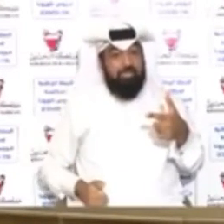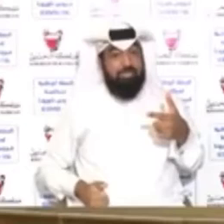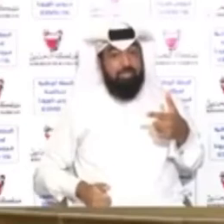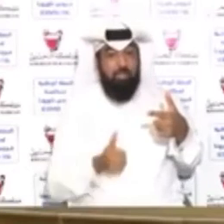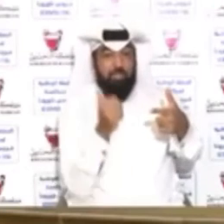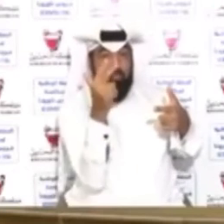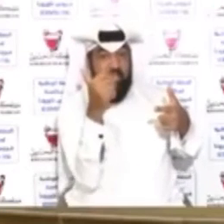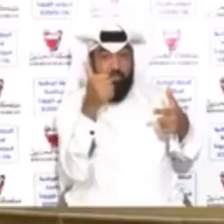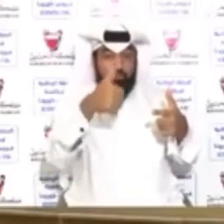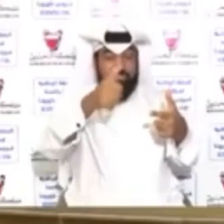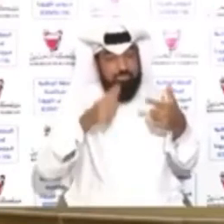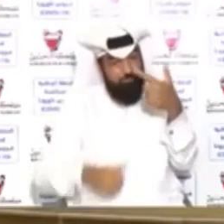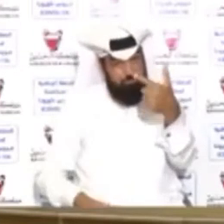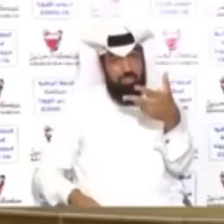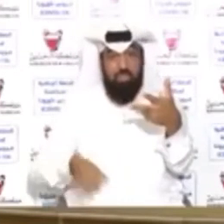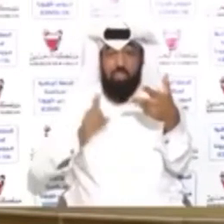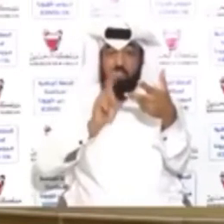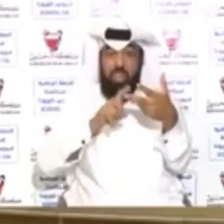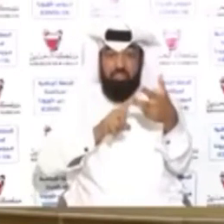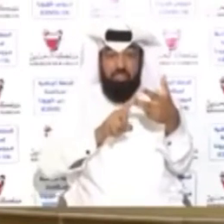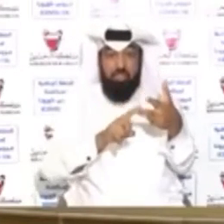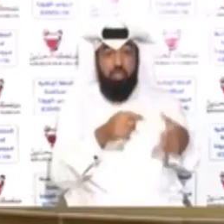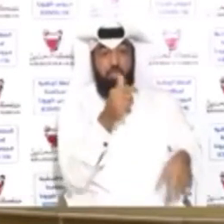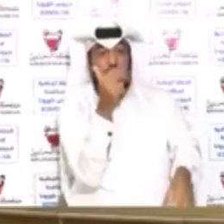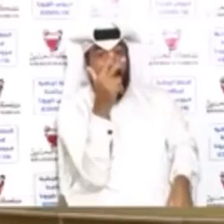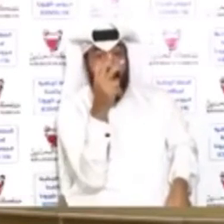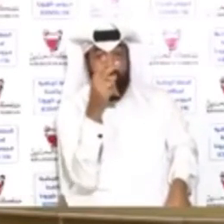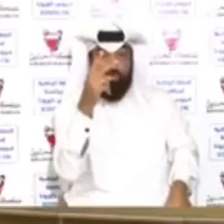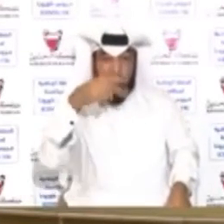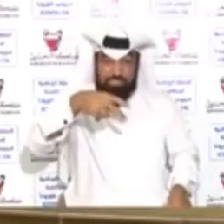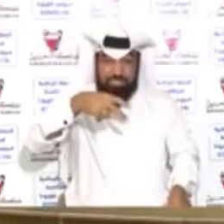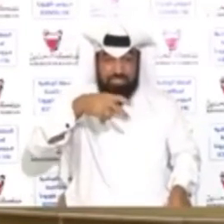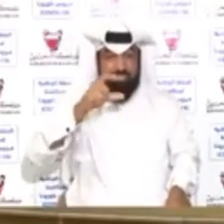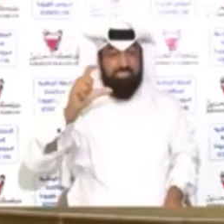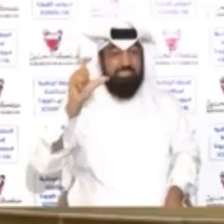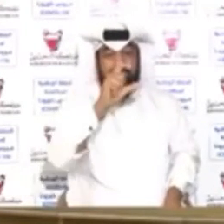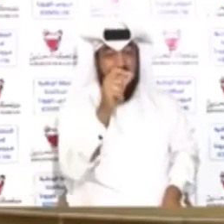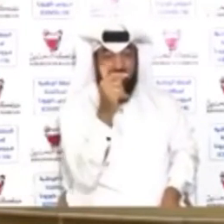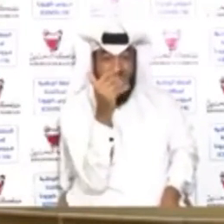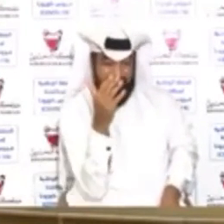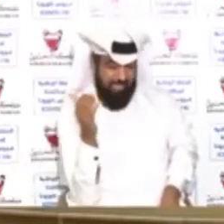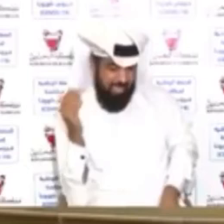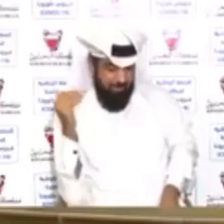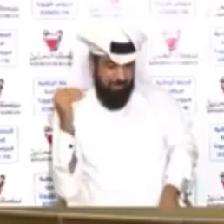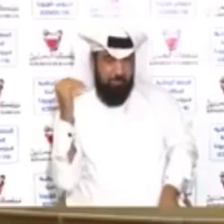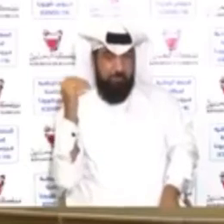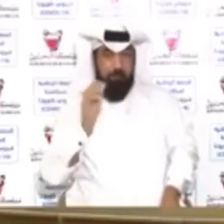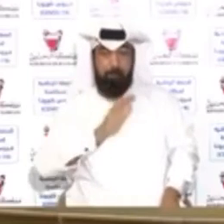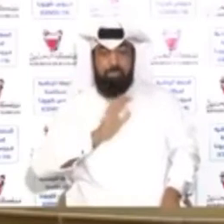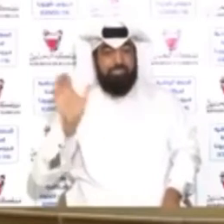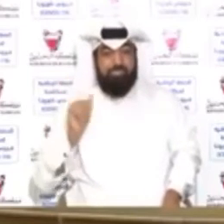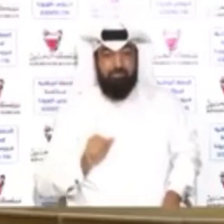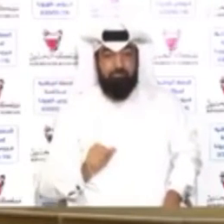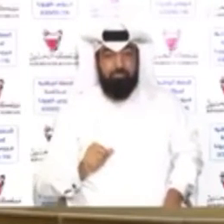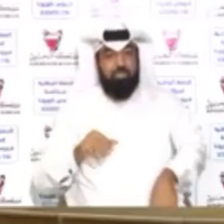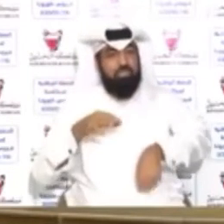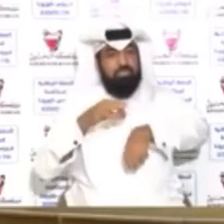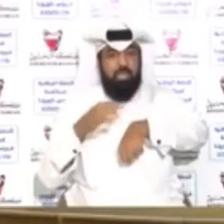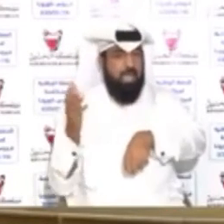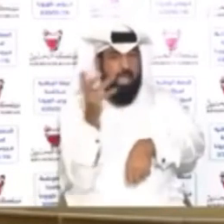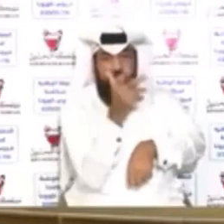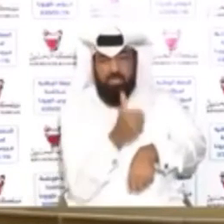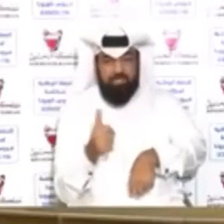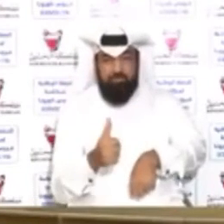غير بحريني. في 28 مايو شهر قبل كم يوم تم تسجيل